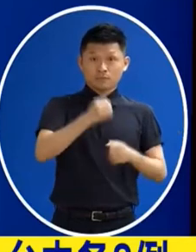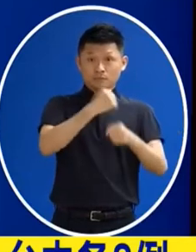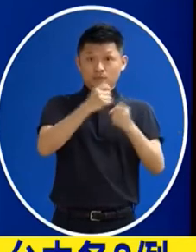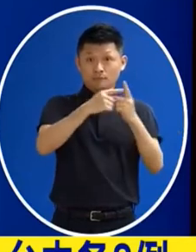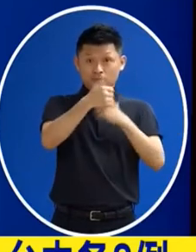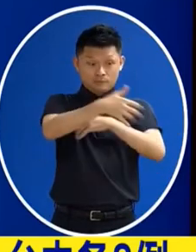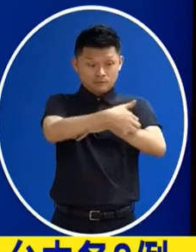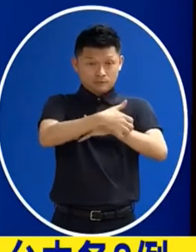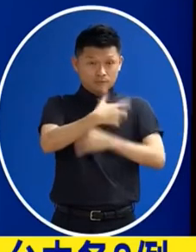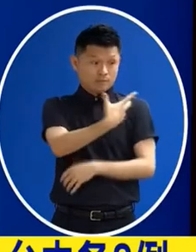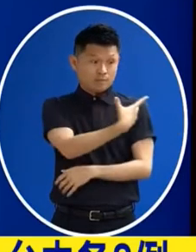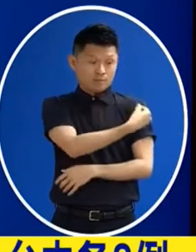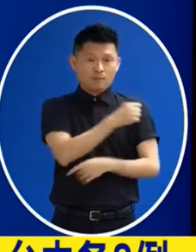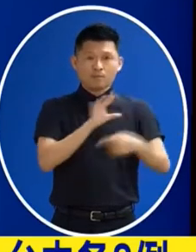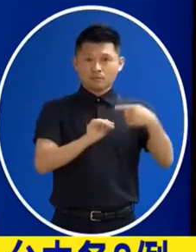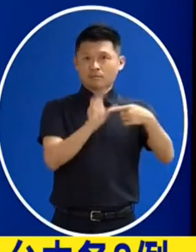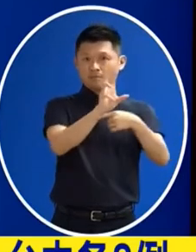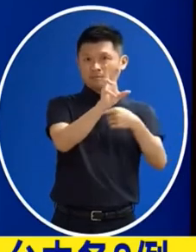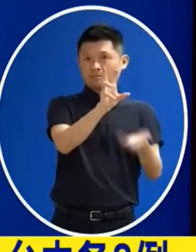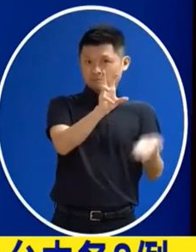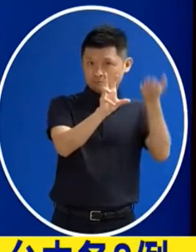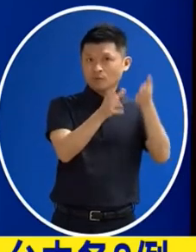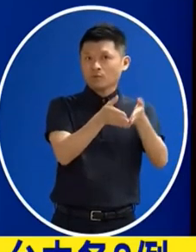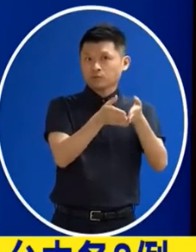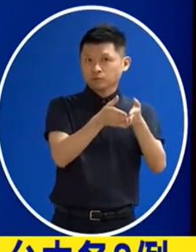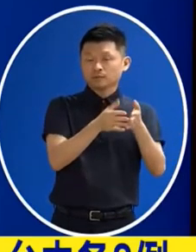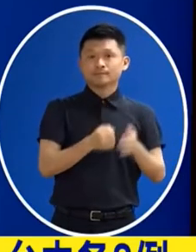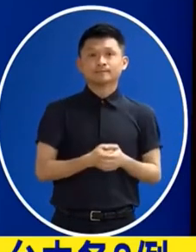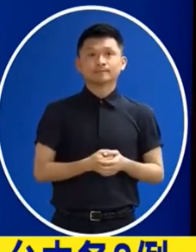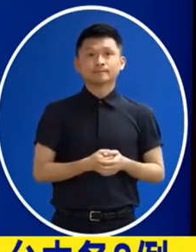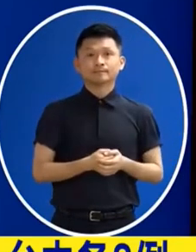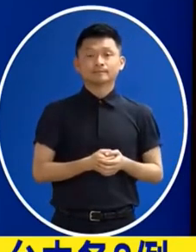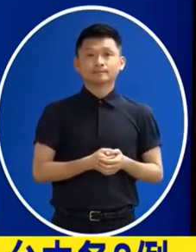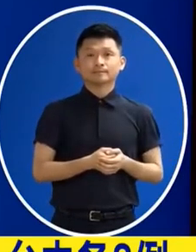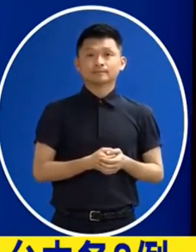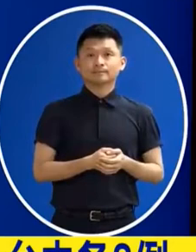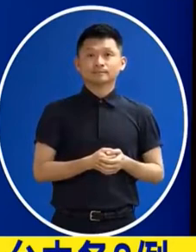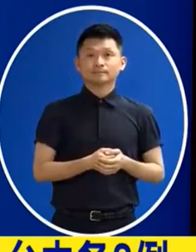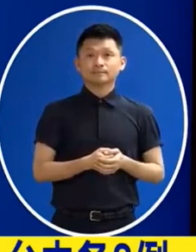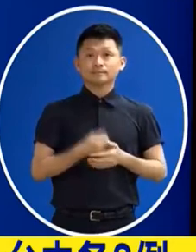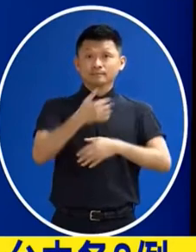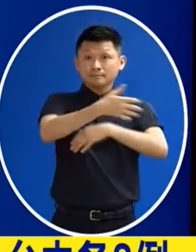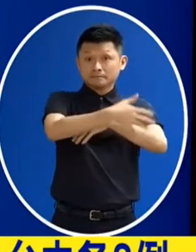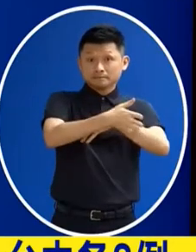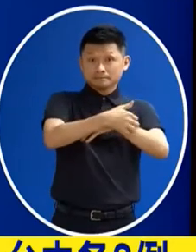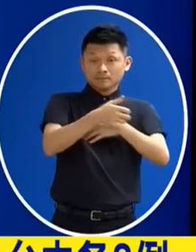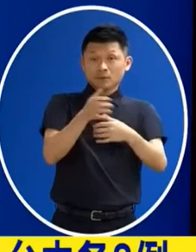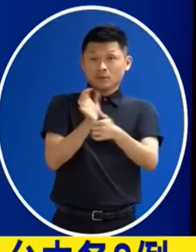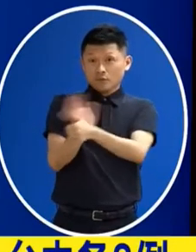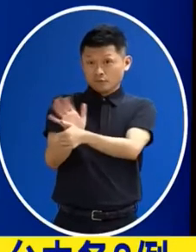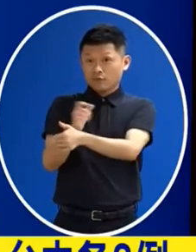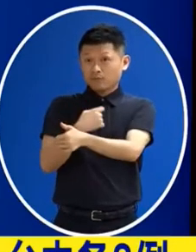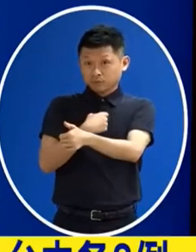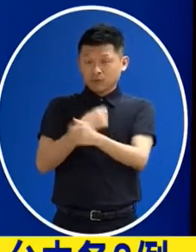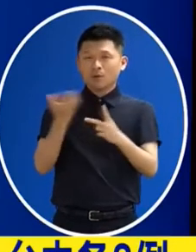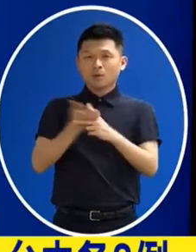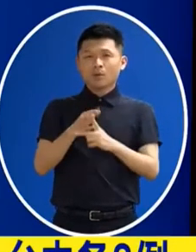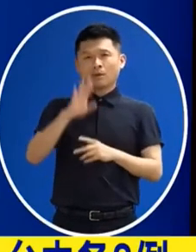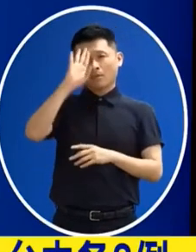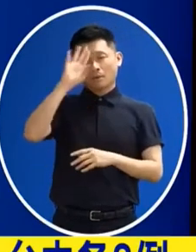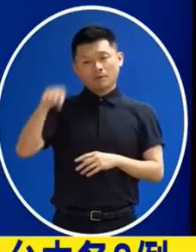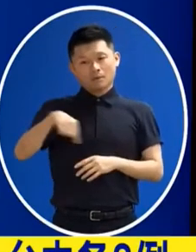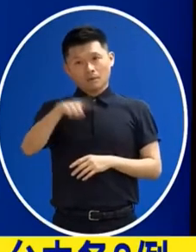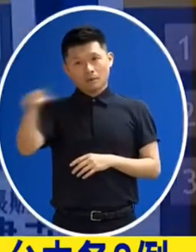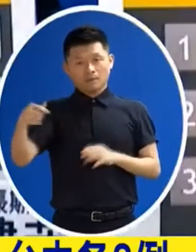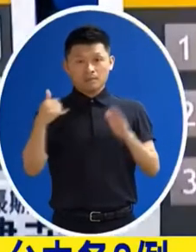他疫苗施打率要达到80%，那这个部分要提供工作人员要提供服务跟或者是服务对象要